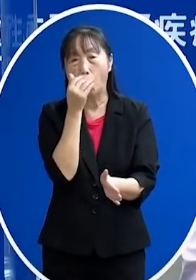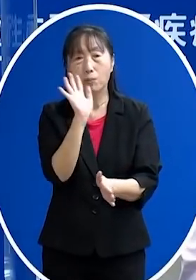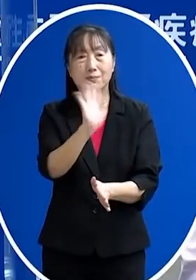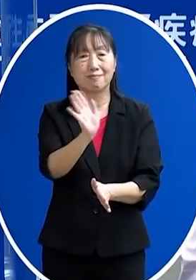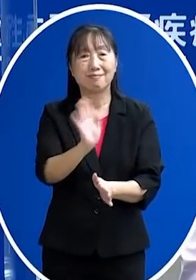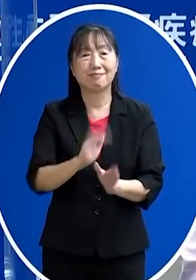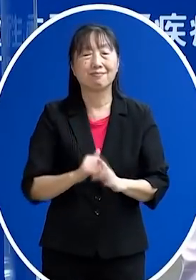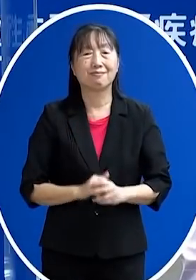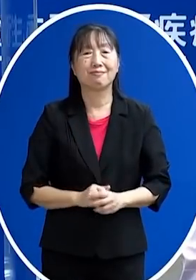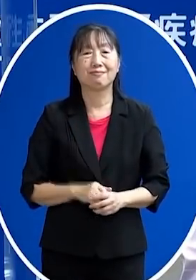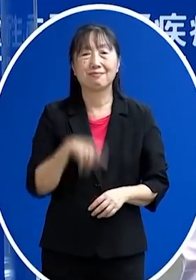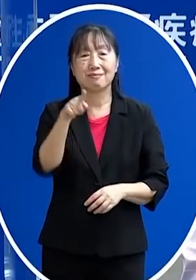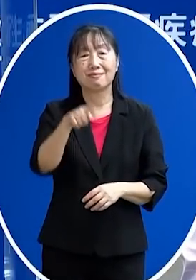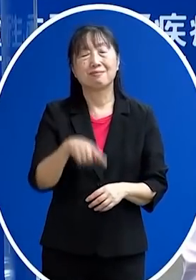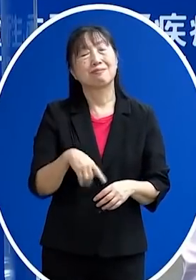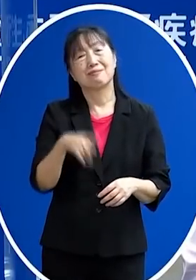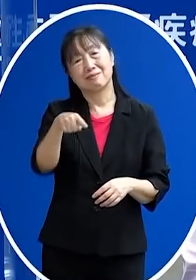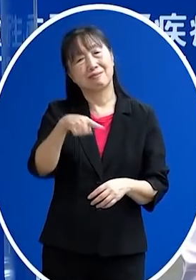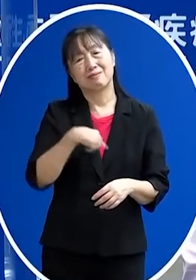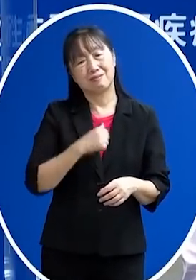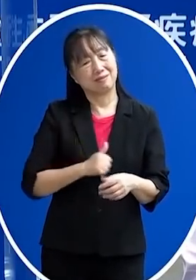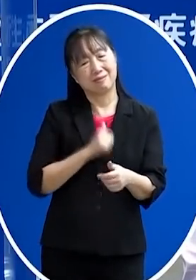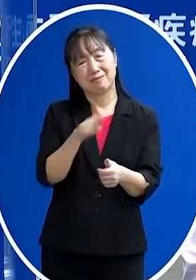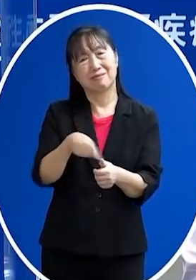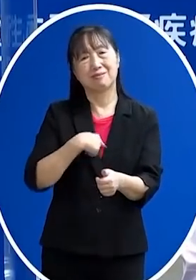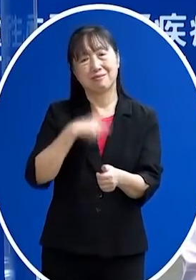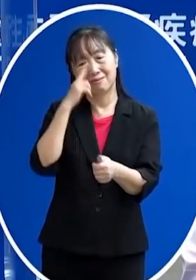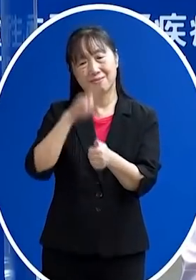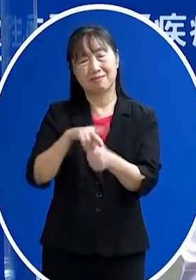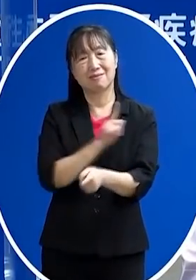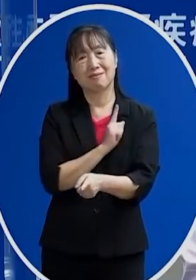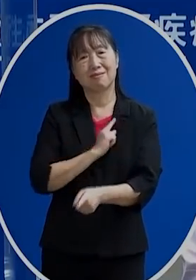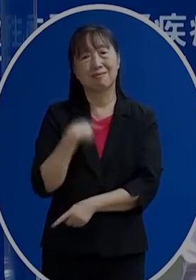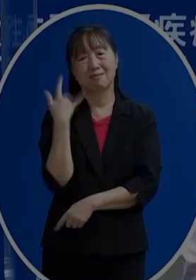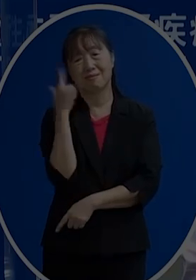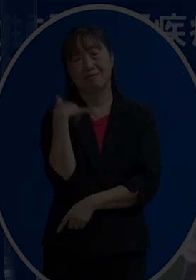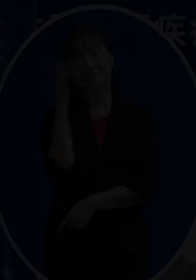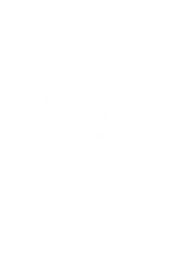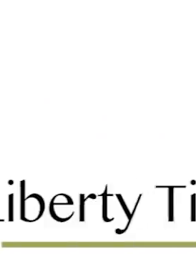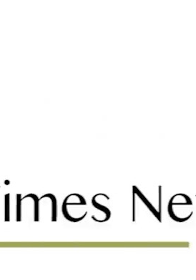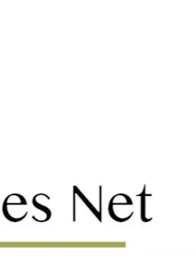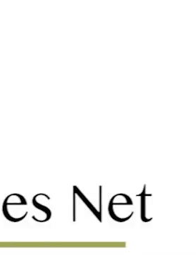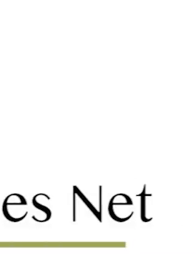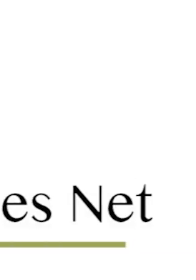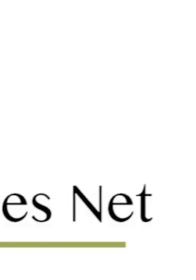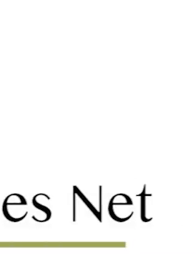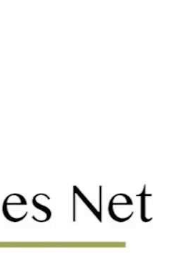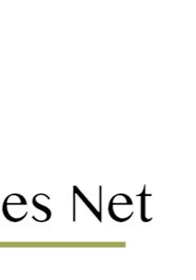也相对的效率也不高，照着时间来那秩序会最好。